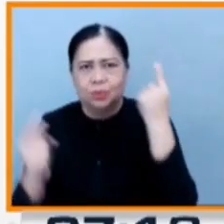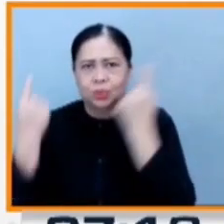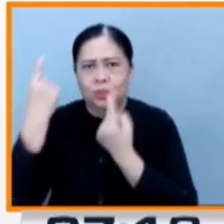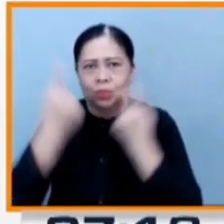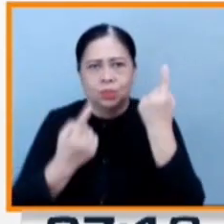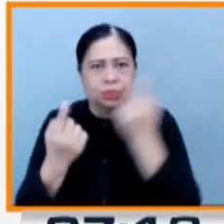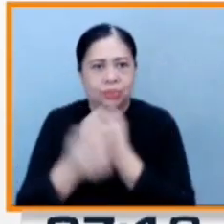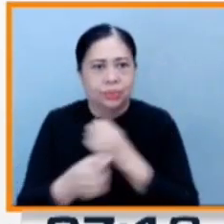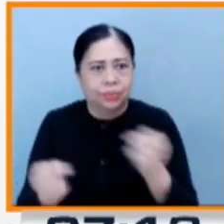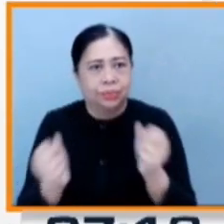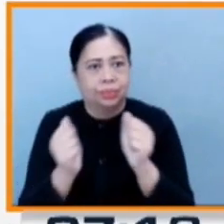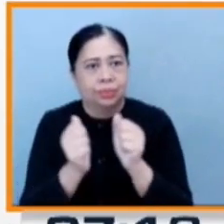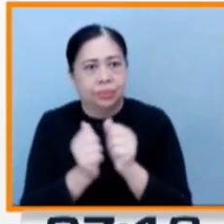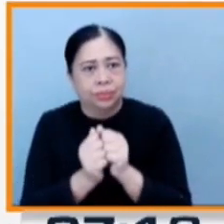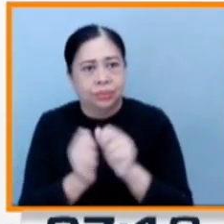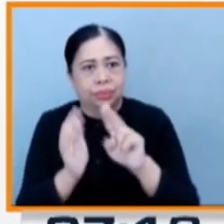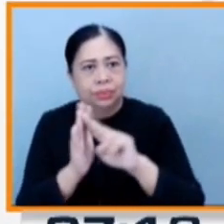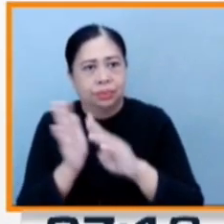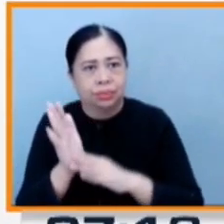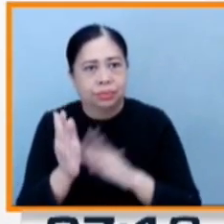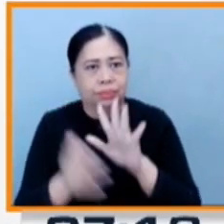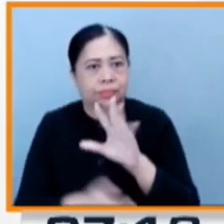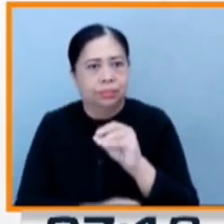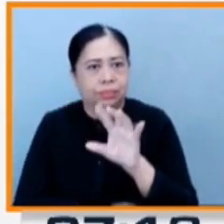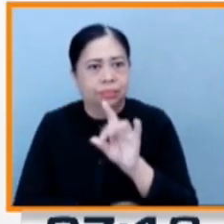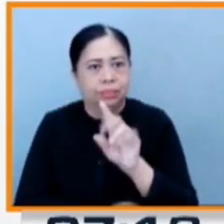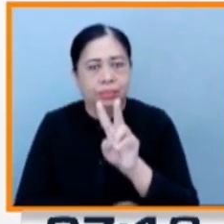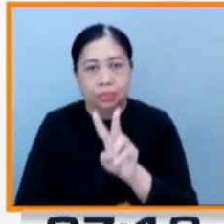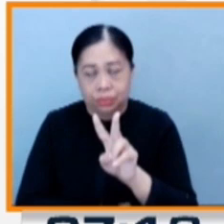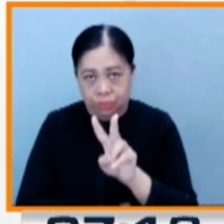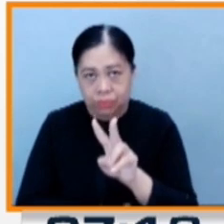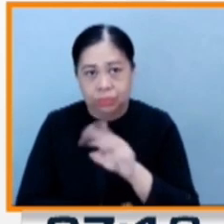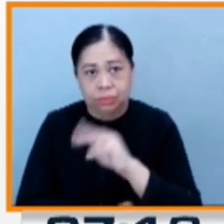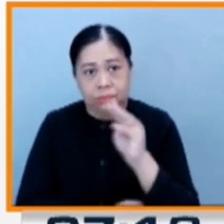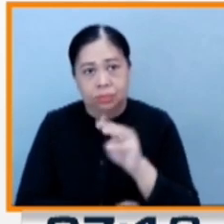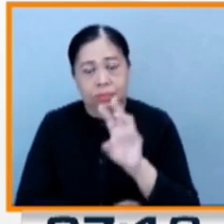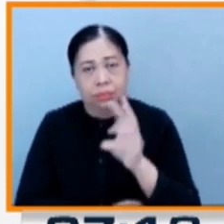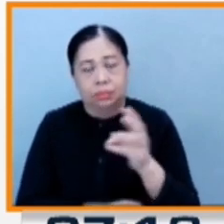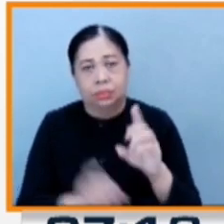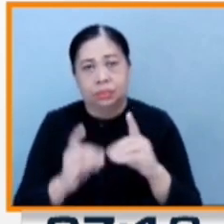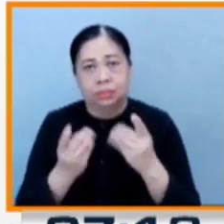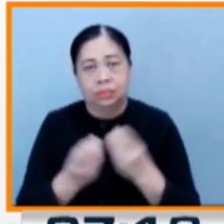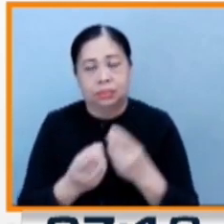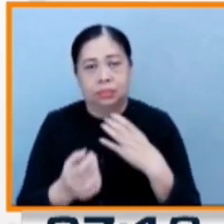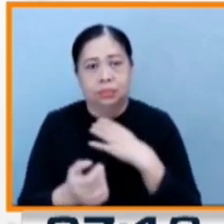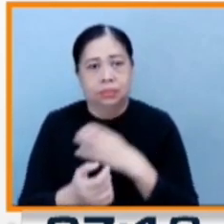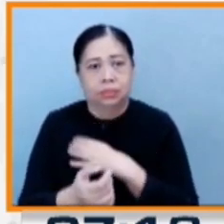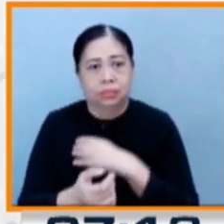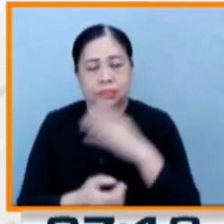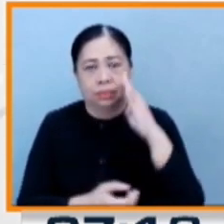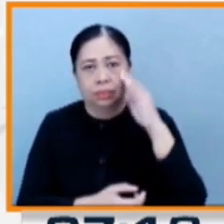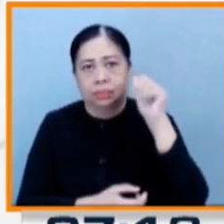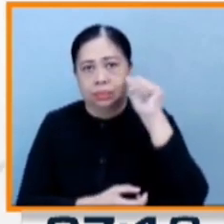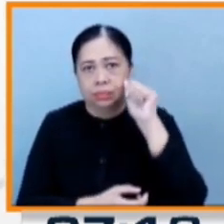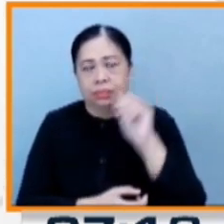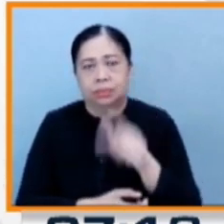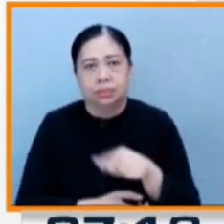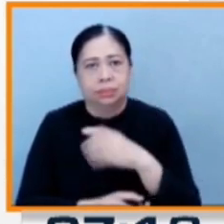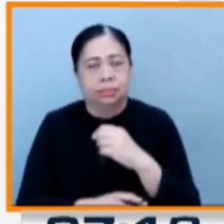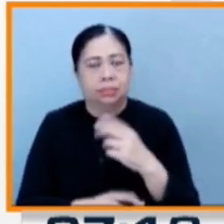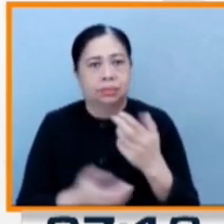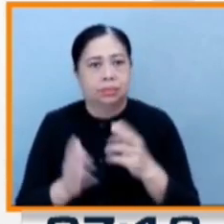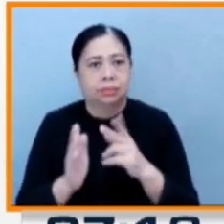Kabilang na riyan ang House Bill No. 5082 ni Manila 6th District Representative Bienvenido Avante Jr. at House Resolution